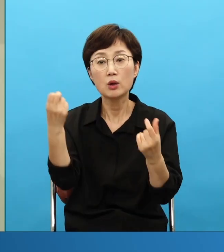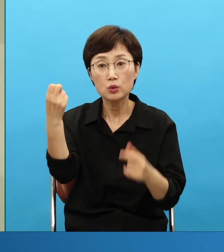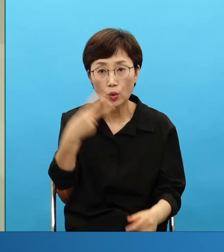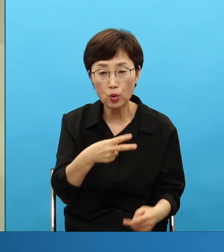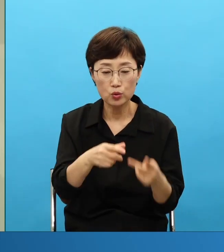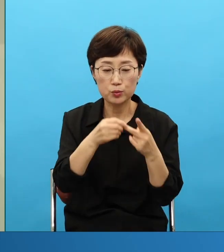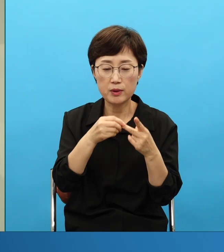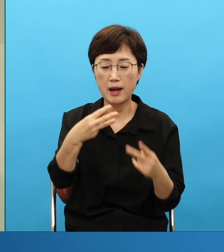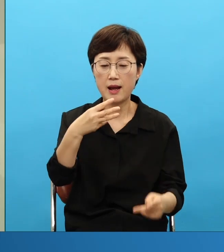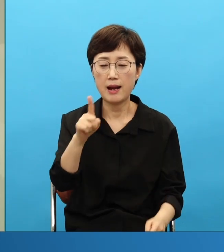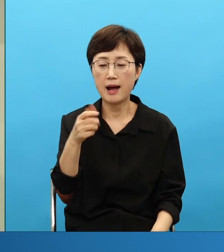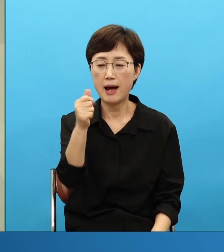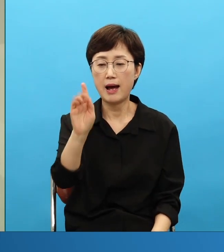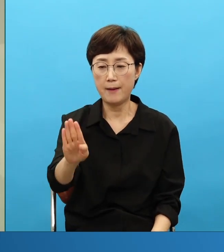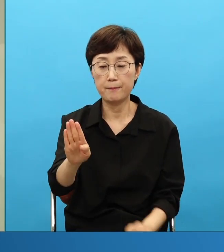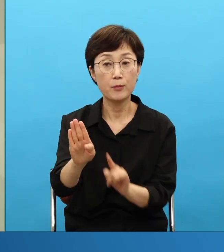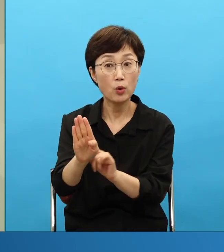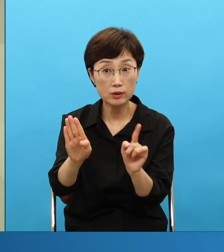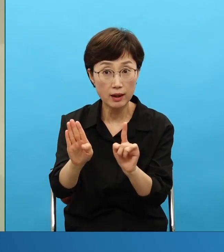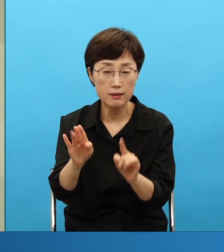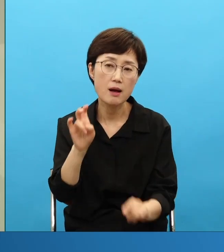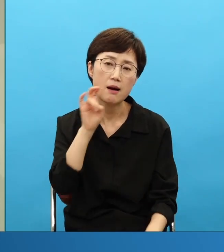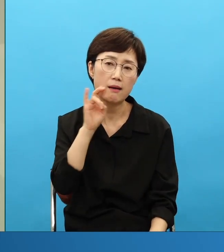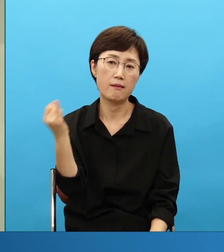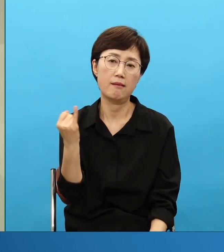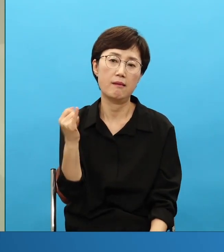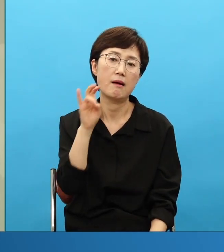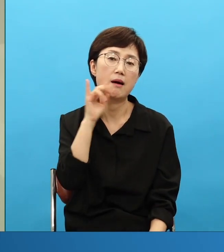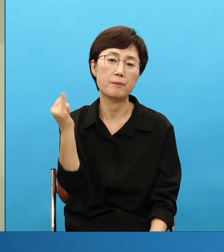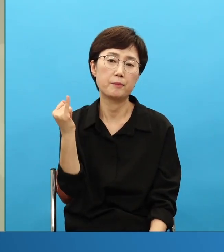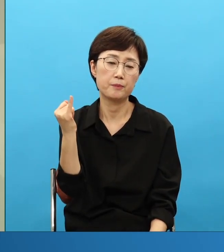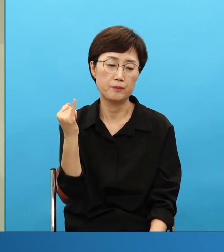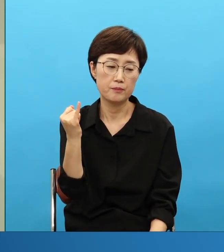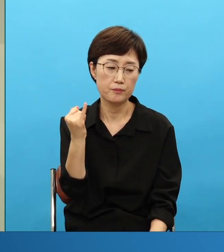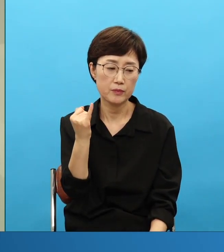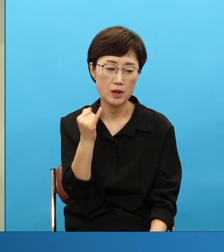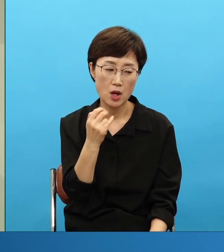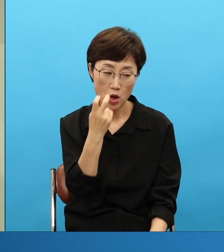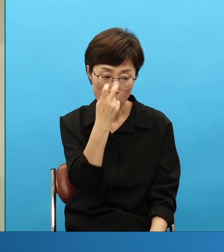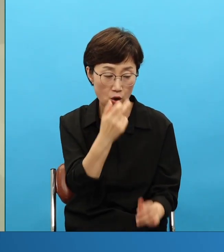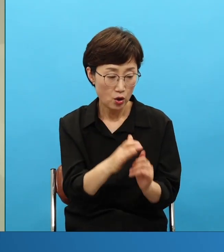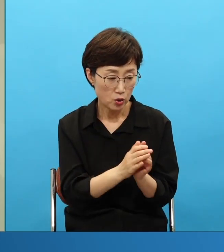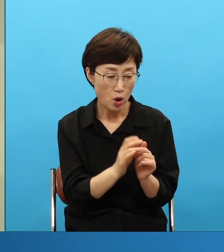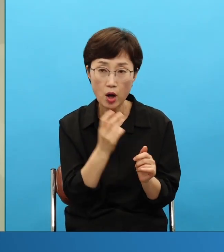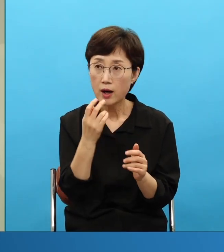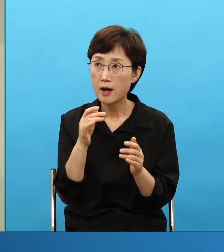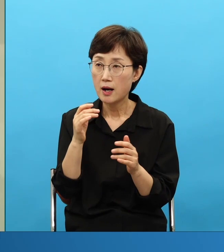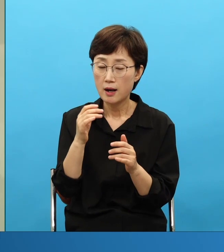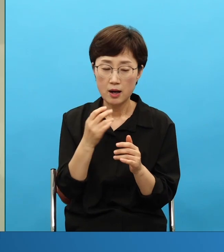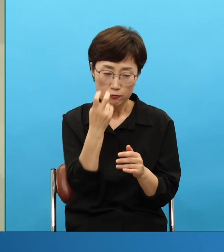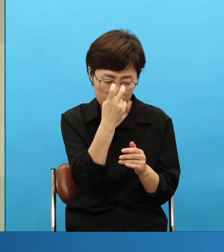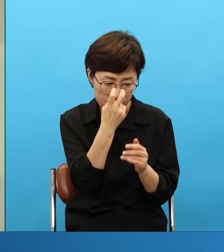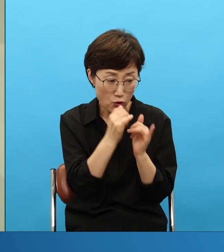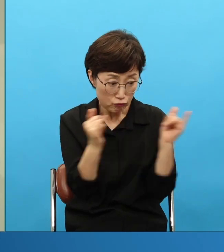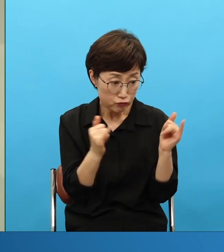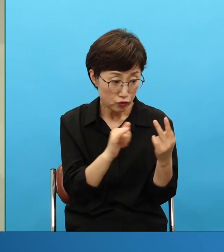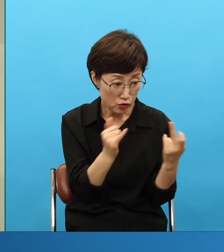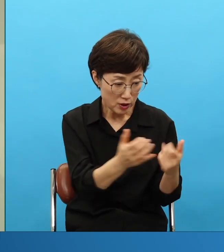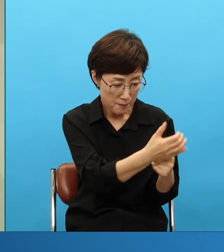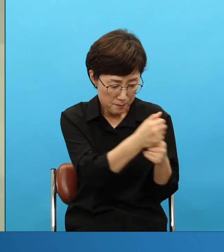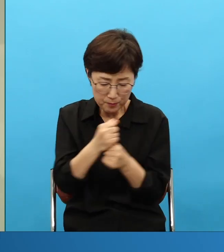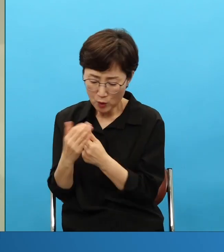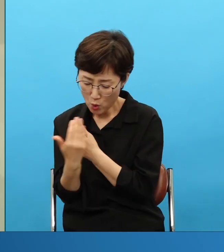like Rahab, 정탐꾼을 숨겨주고 그 사람은 어떤 응답을 받았습니까? that she hid the spies, and what kind of answer did she